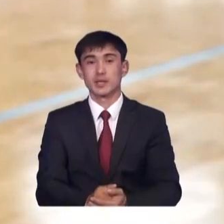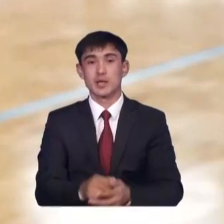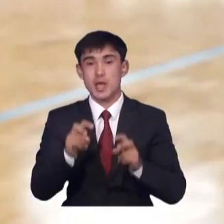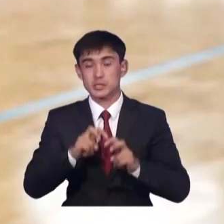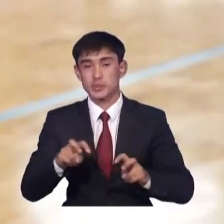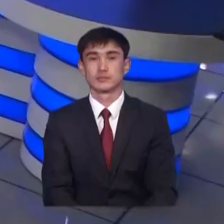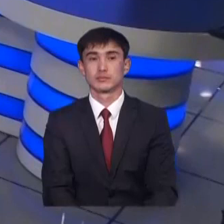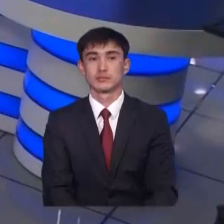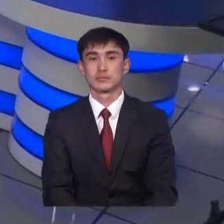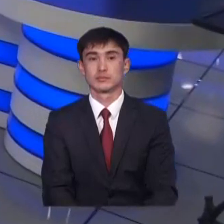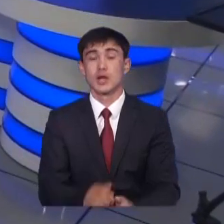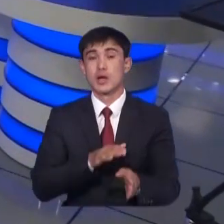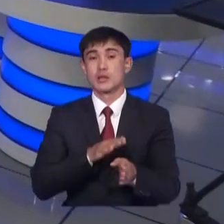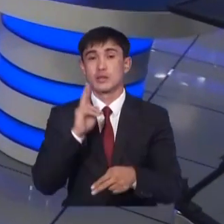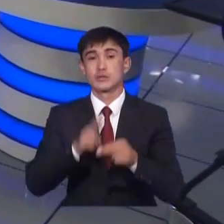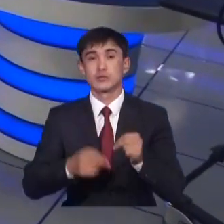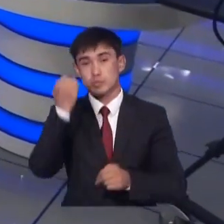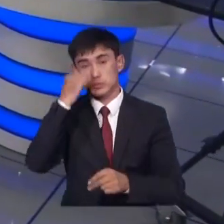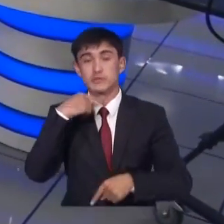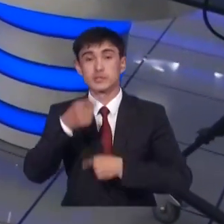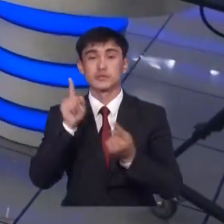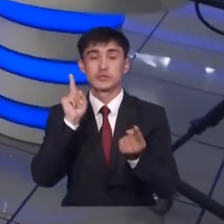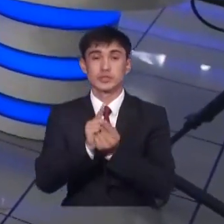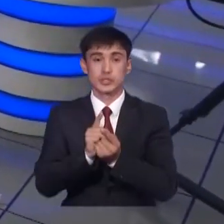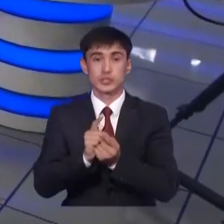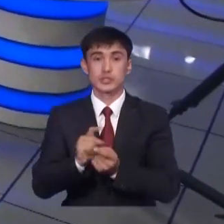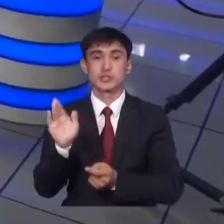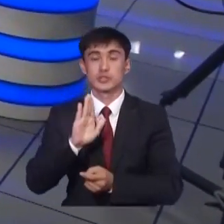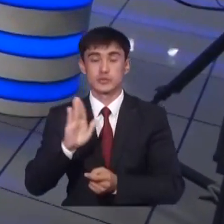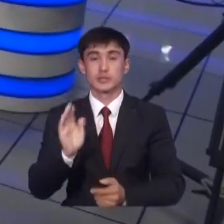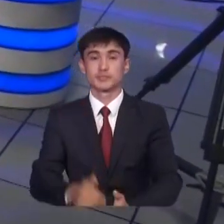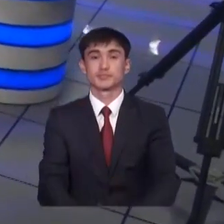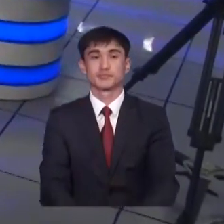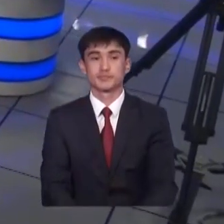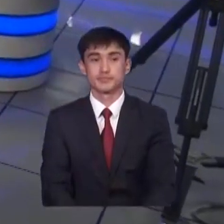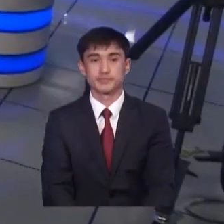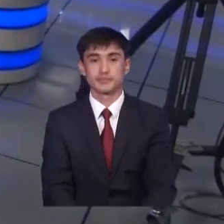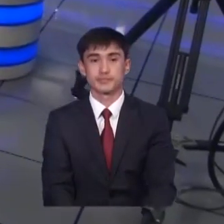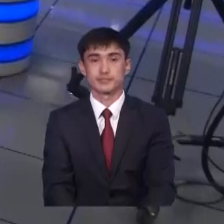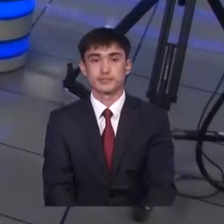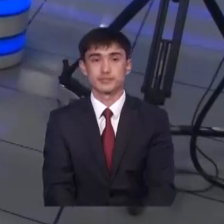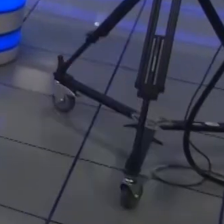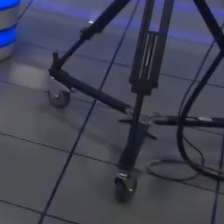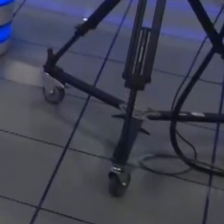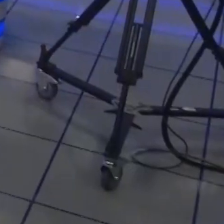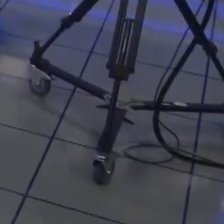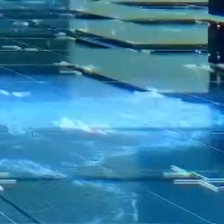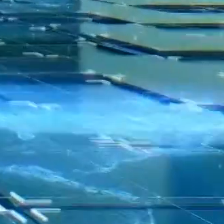экспертизы. На этом у меня все. Оставайтесь на телеканале ЖТСУ и будьте в курсе событий. До свидания.